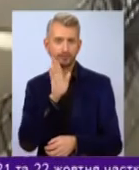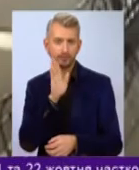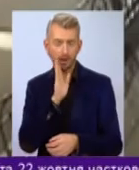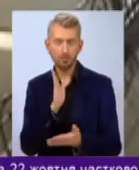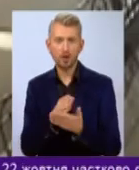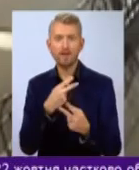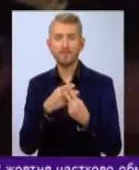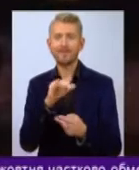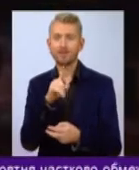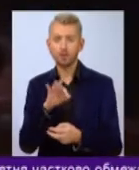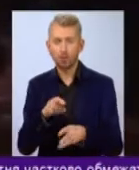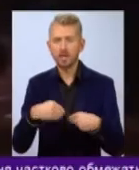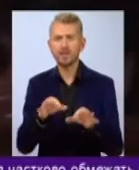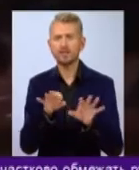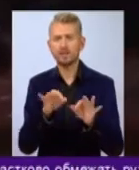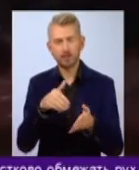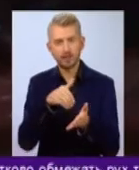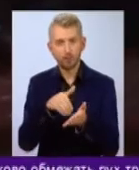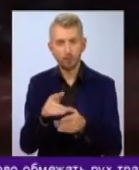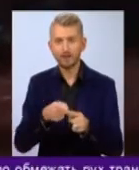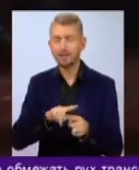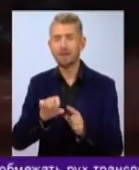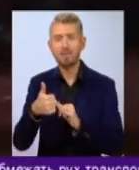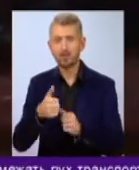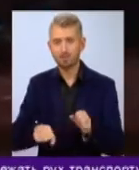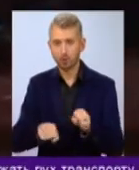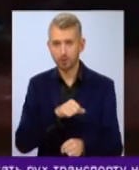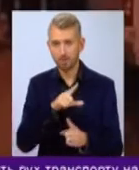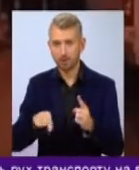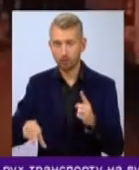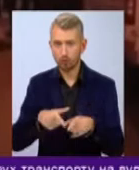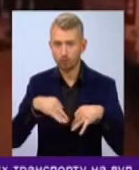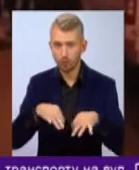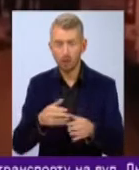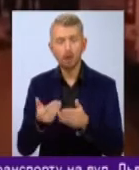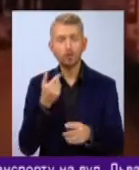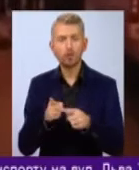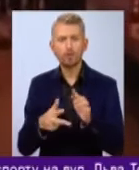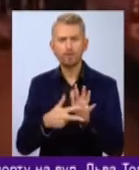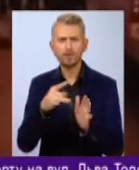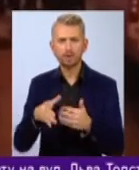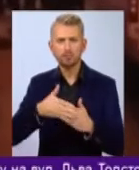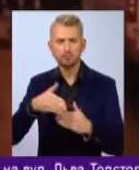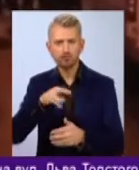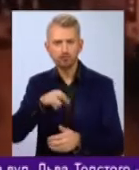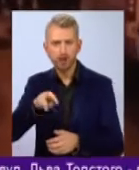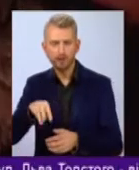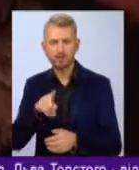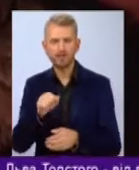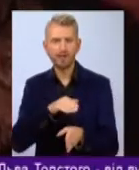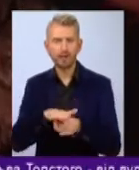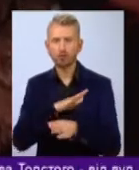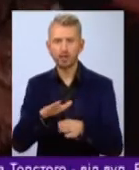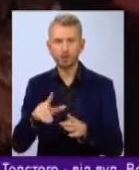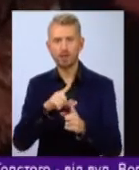свідчення слідчим вона відмовилася. І це вже не перше порушення нею правил дорожнього руху. До цього її 8 разів карали штрафами за недотримання